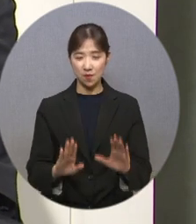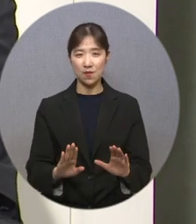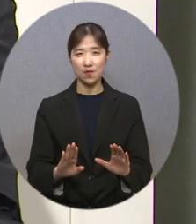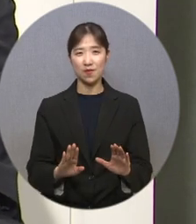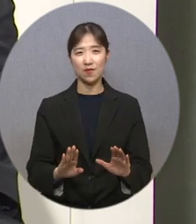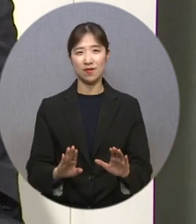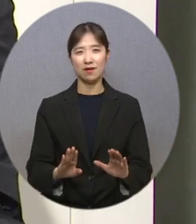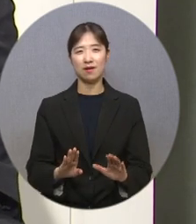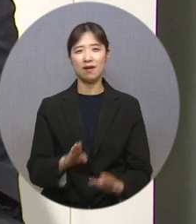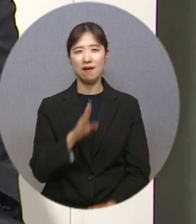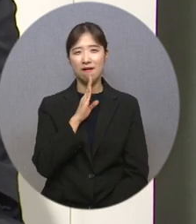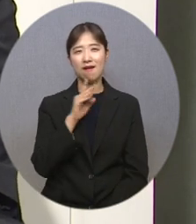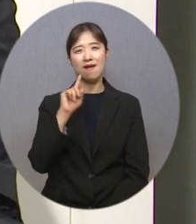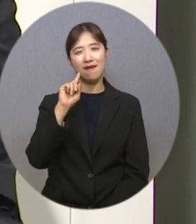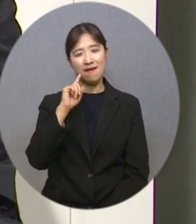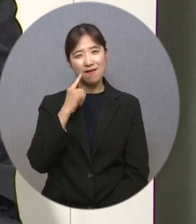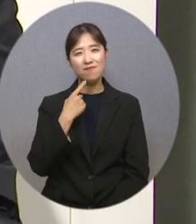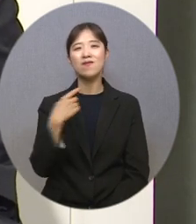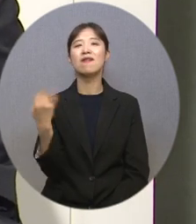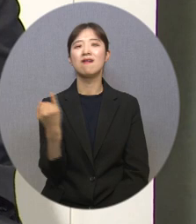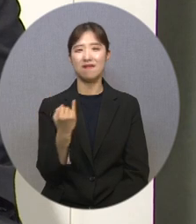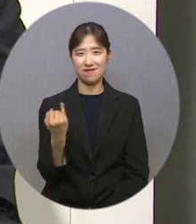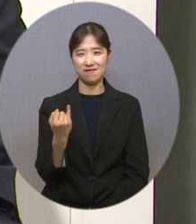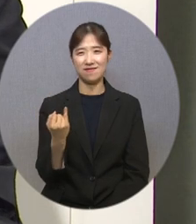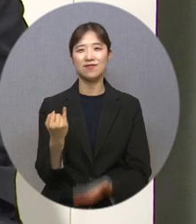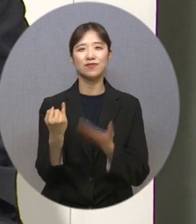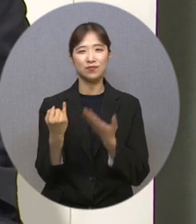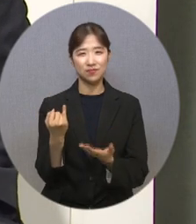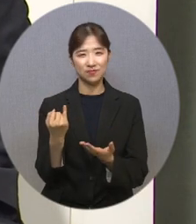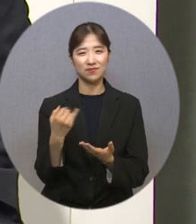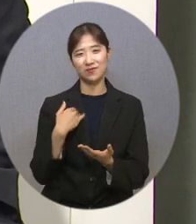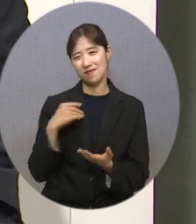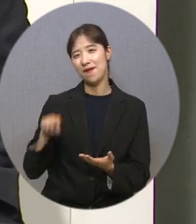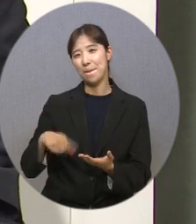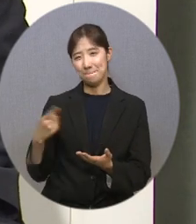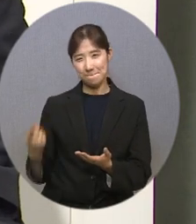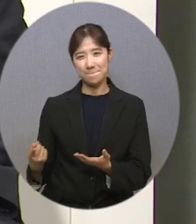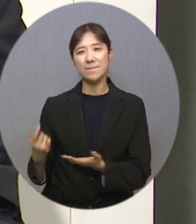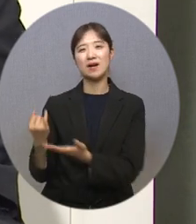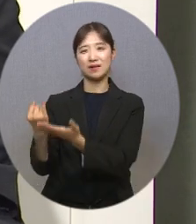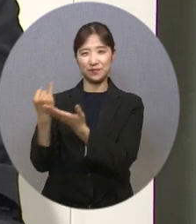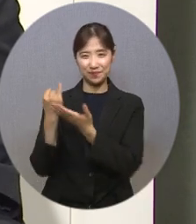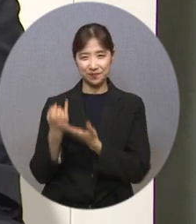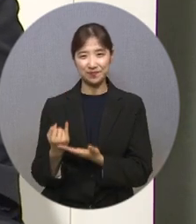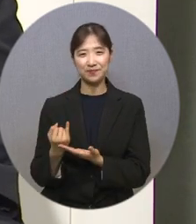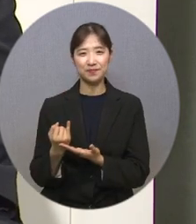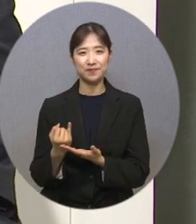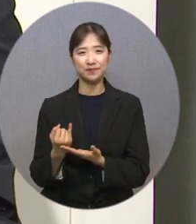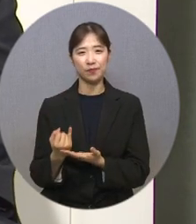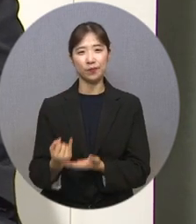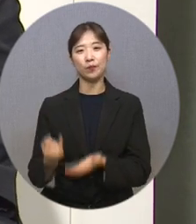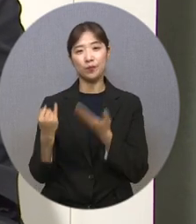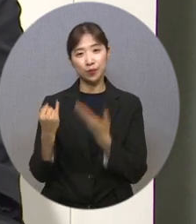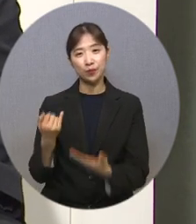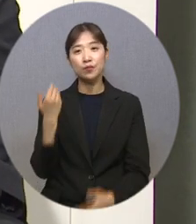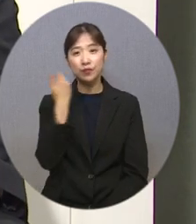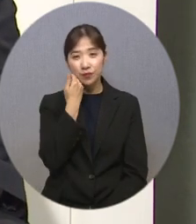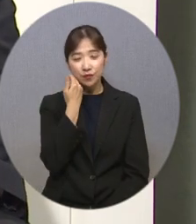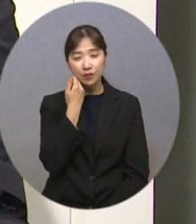아주 예쁜 여성 한 분을 또 제가 옆자리에 모셨어요. 이분은 어떤